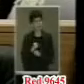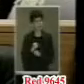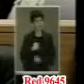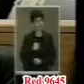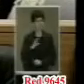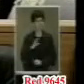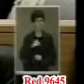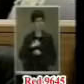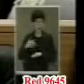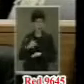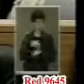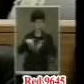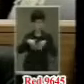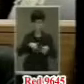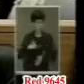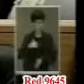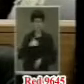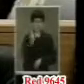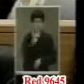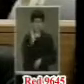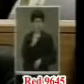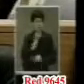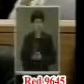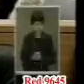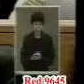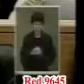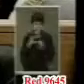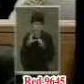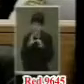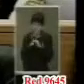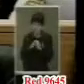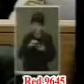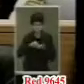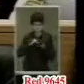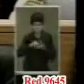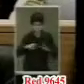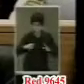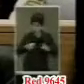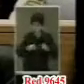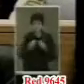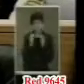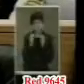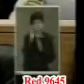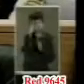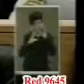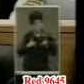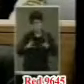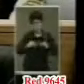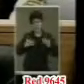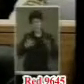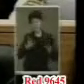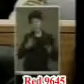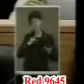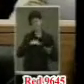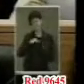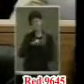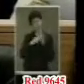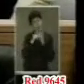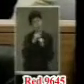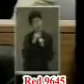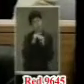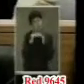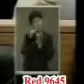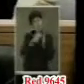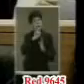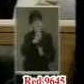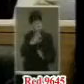ช่การเมืองภาคประชาชนแต่การเมืองที่ไม่ยอมรับกติการะบอบประชาธิปไตยระบอบประชาธิปไตยบ